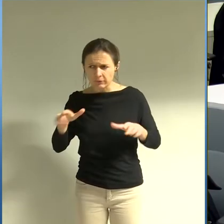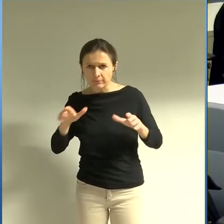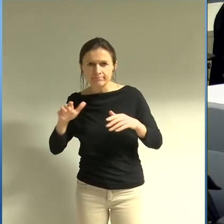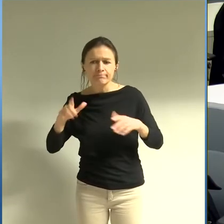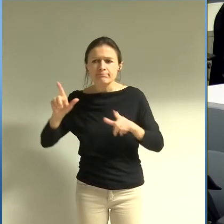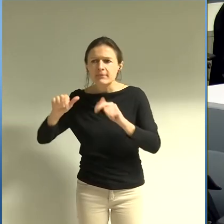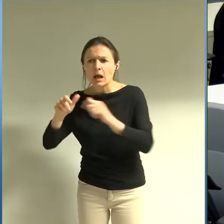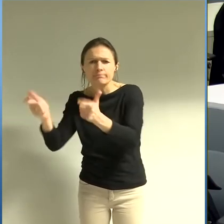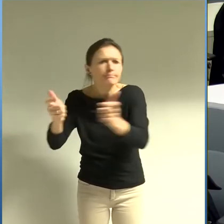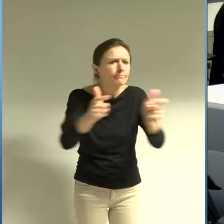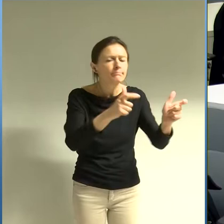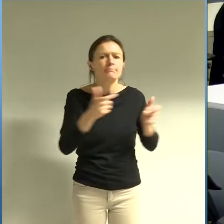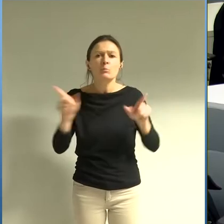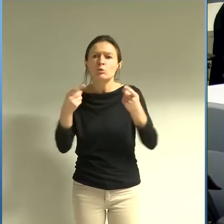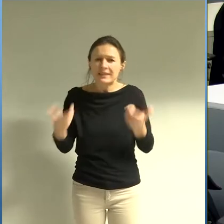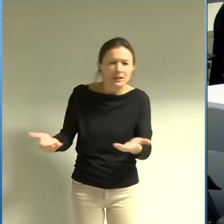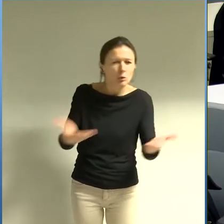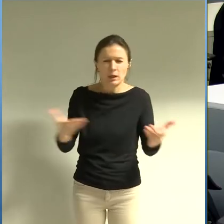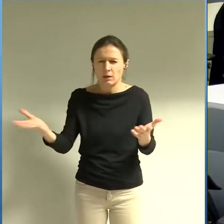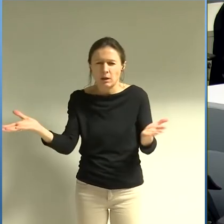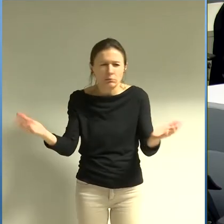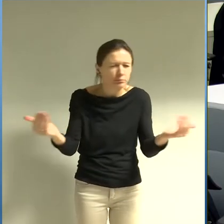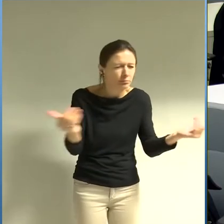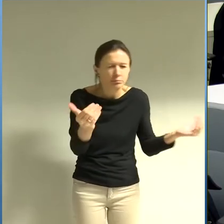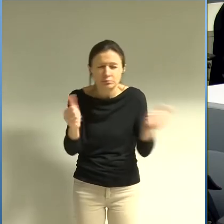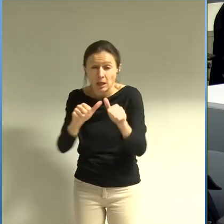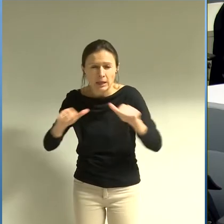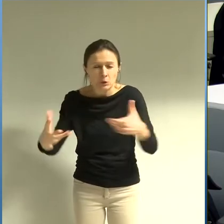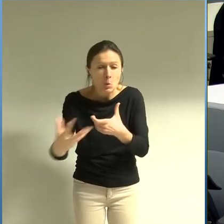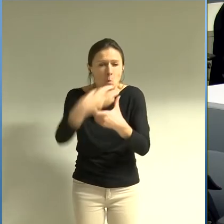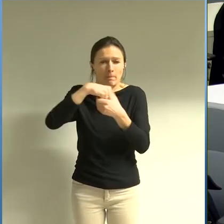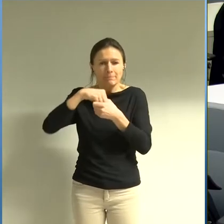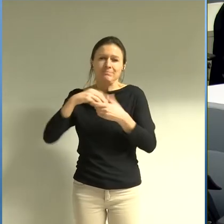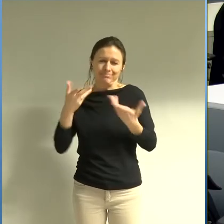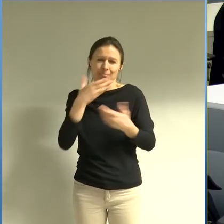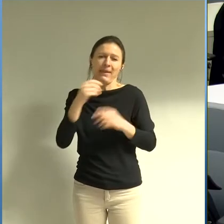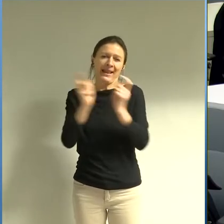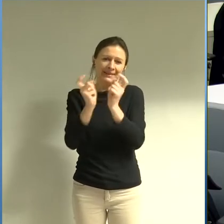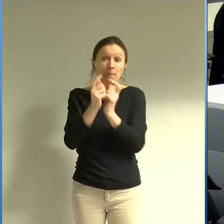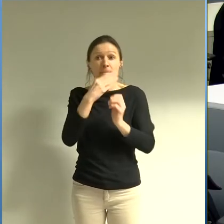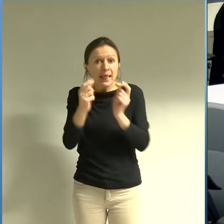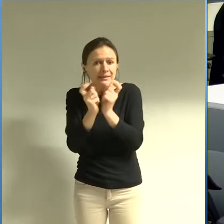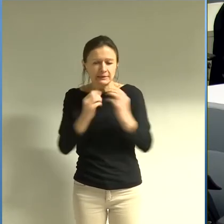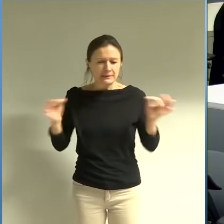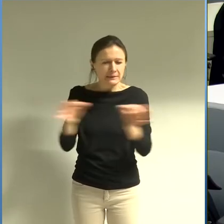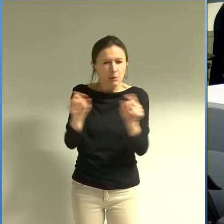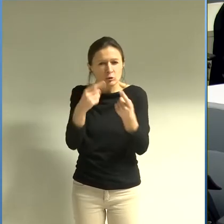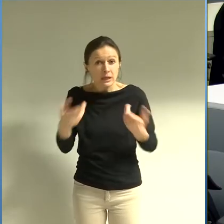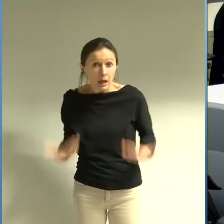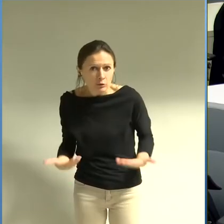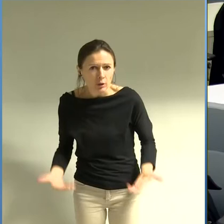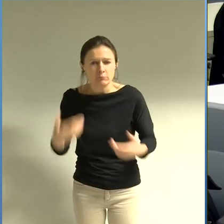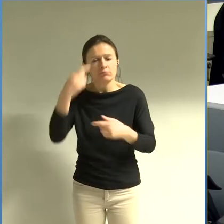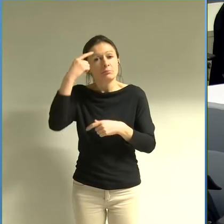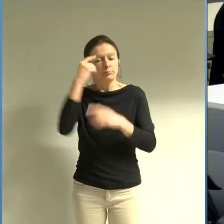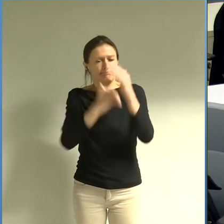partenaires autour de l'équipement de la belle électrique label électrique est une salle de musiques actuelles dédié à la programmation